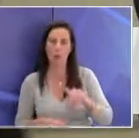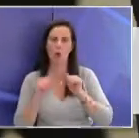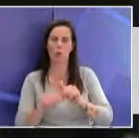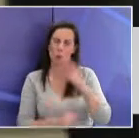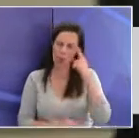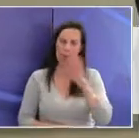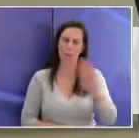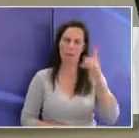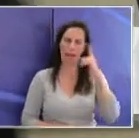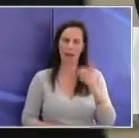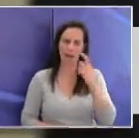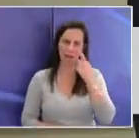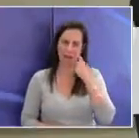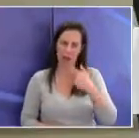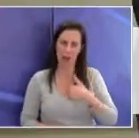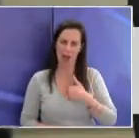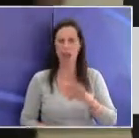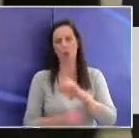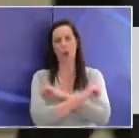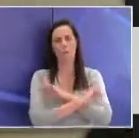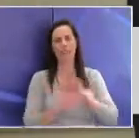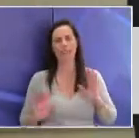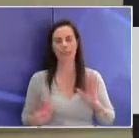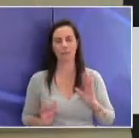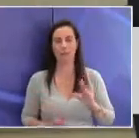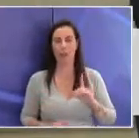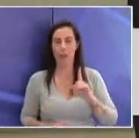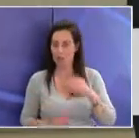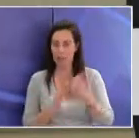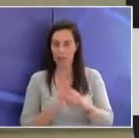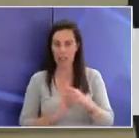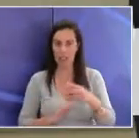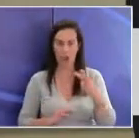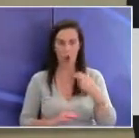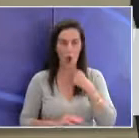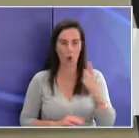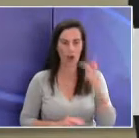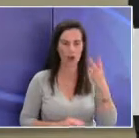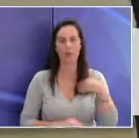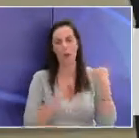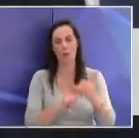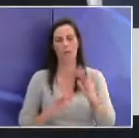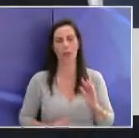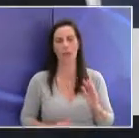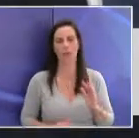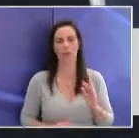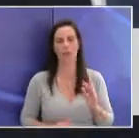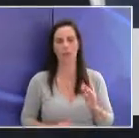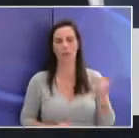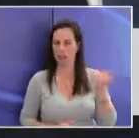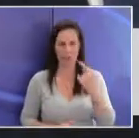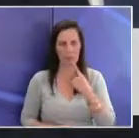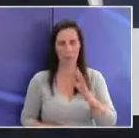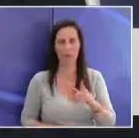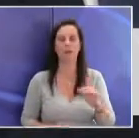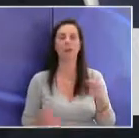הוא ידע הזאת. הוא ידע הזאת שאנחנו נהיה פסיביים, ואם יחסר לו כל אחד או שתיים, היינו מספקים לו אותה, ותמיד אמרנו,